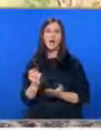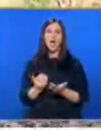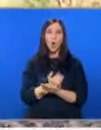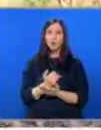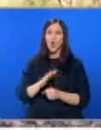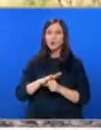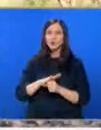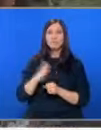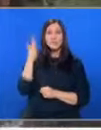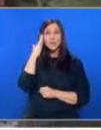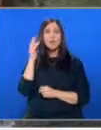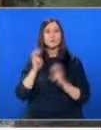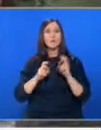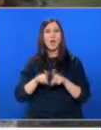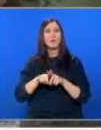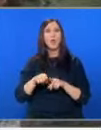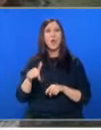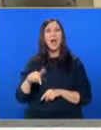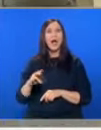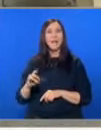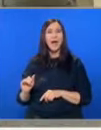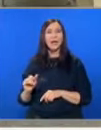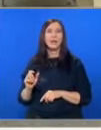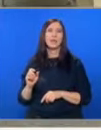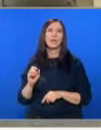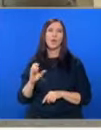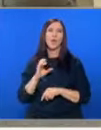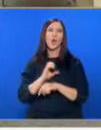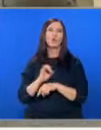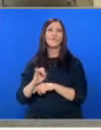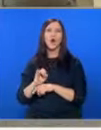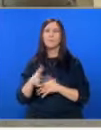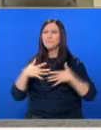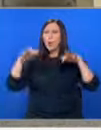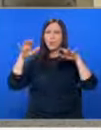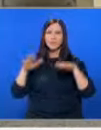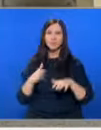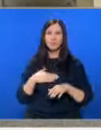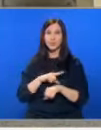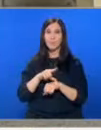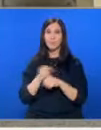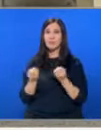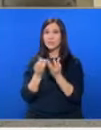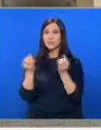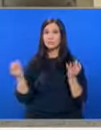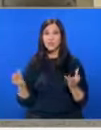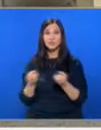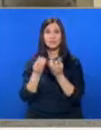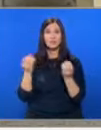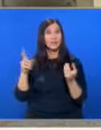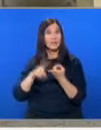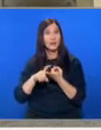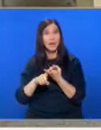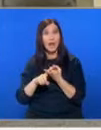основни страни-производителки, като Гана и Кот д'Ивоар. Прекалено много дъжд падна по време на цъфтежа. Цветовете на